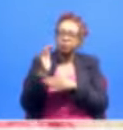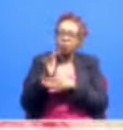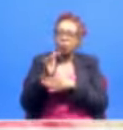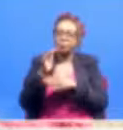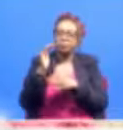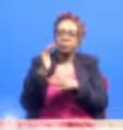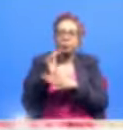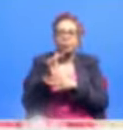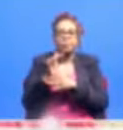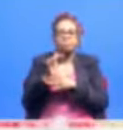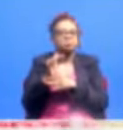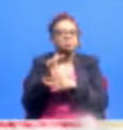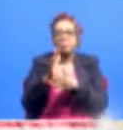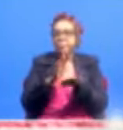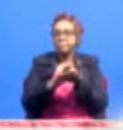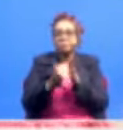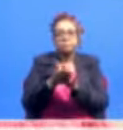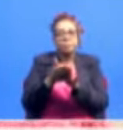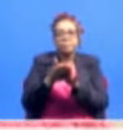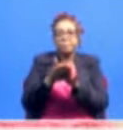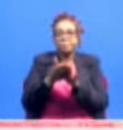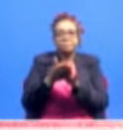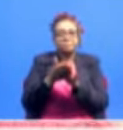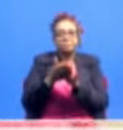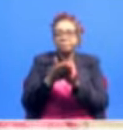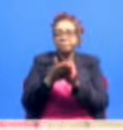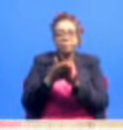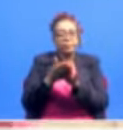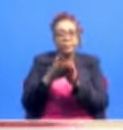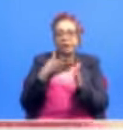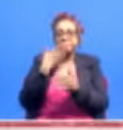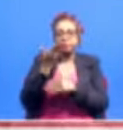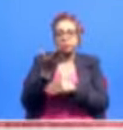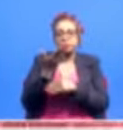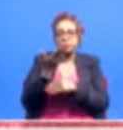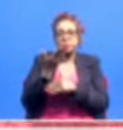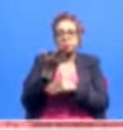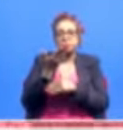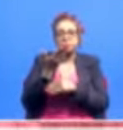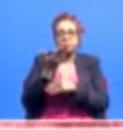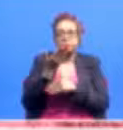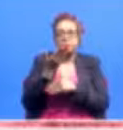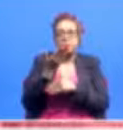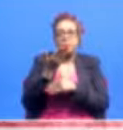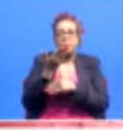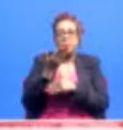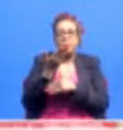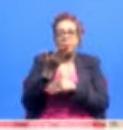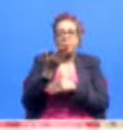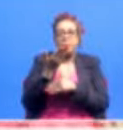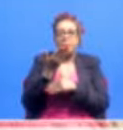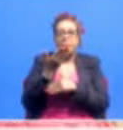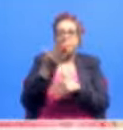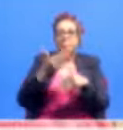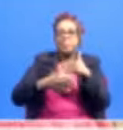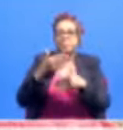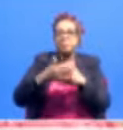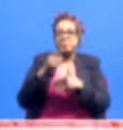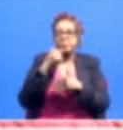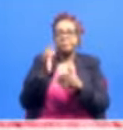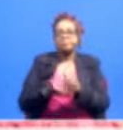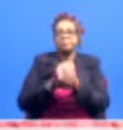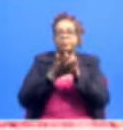hakuna mtu alikuwa anaitika. So from there majirani ndio wamenisaidia